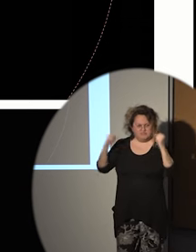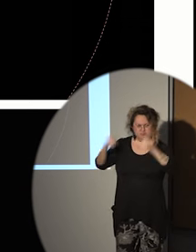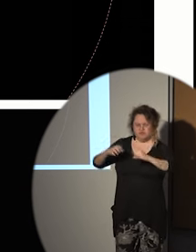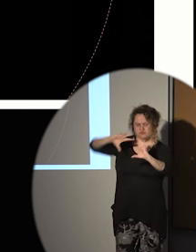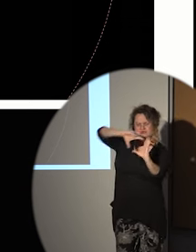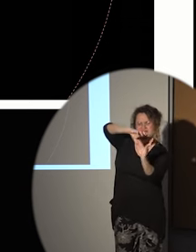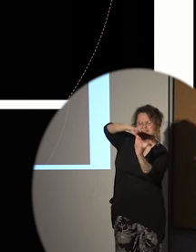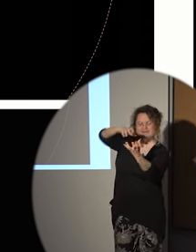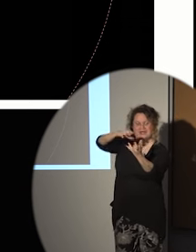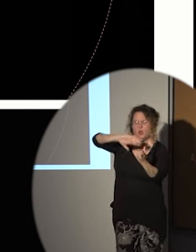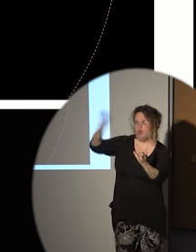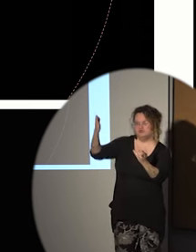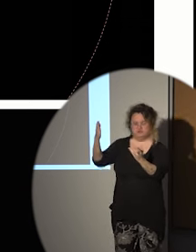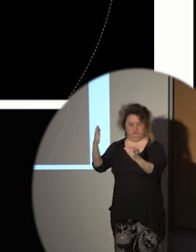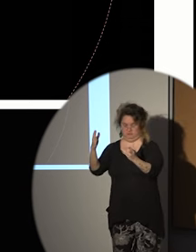pour cela,